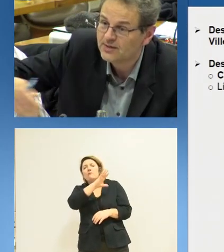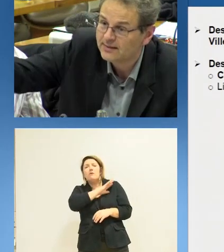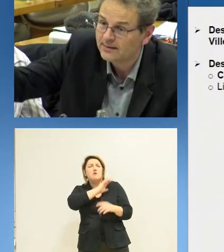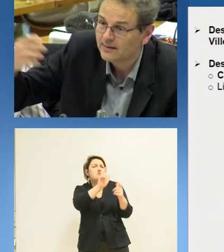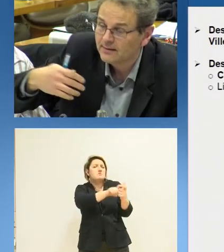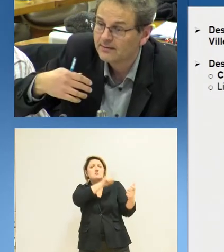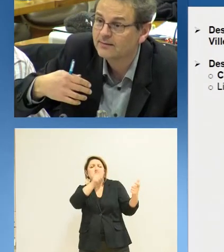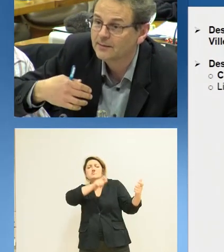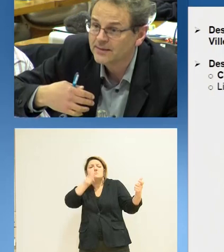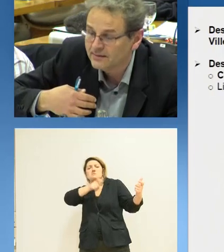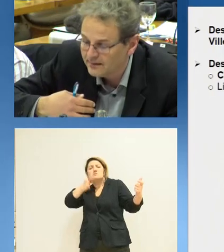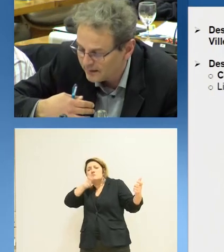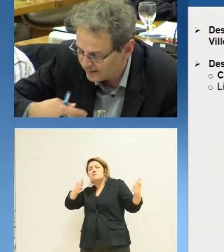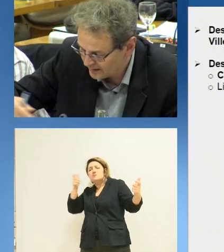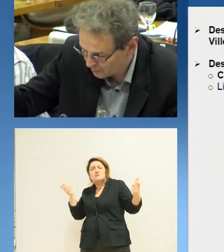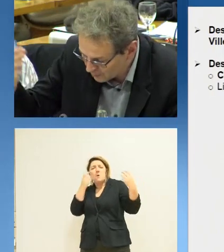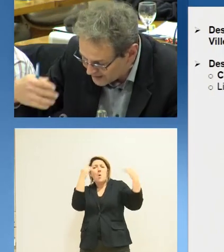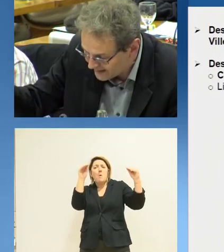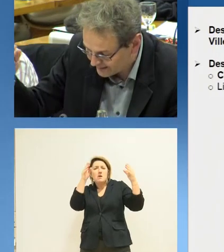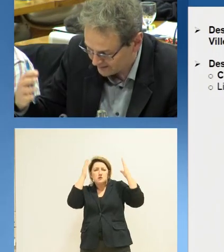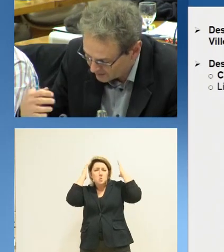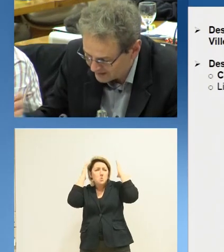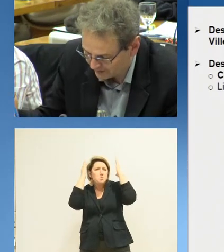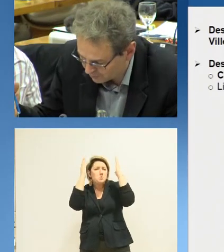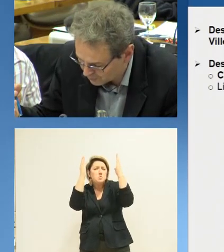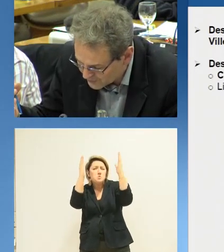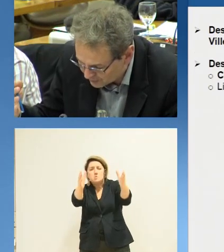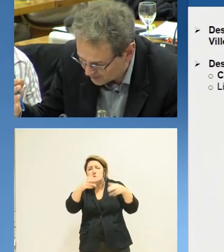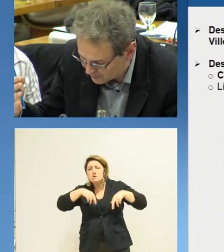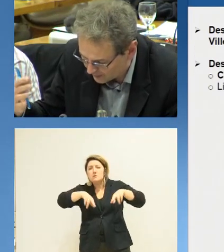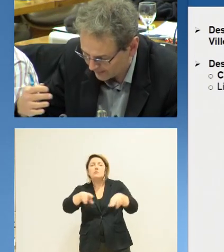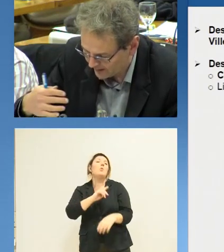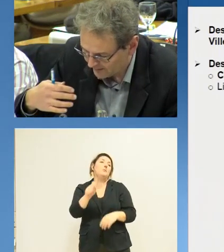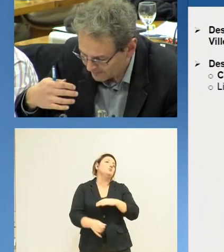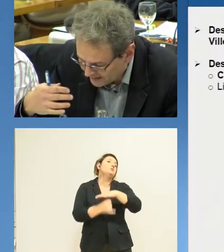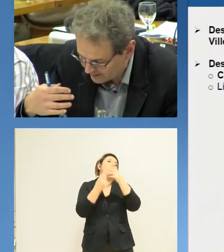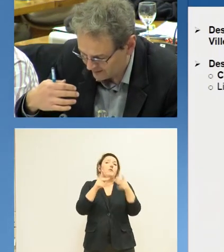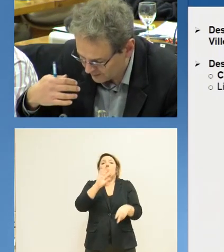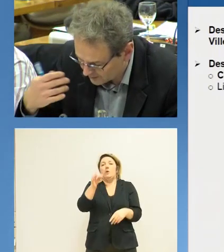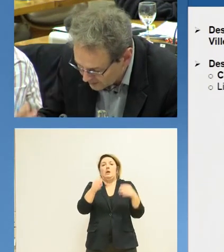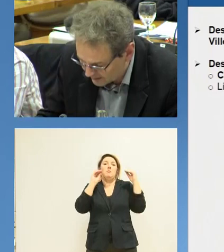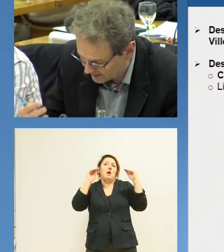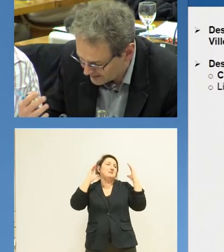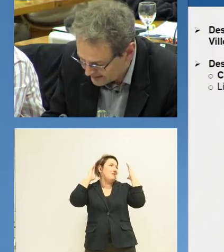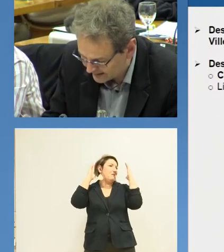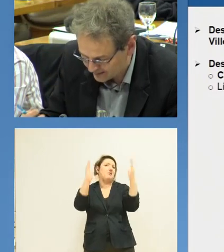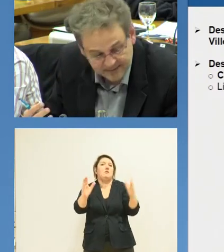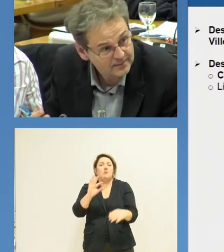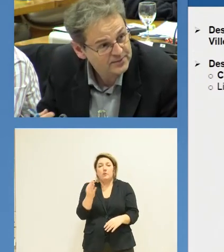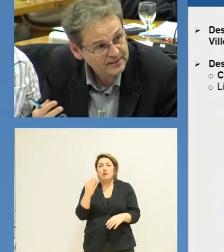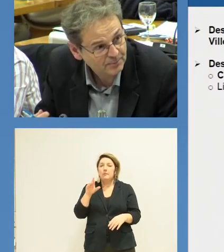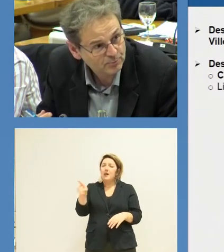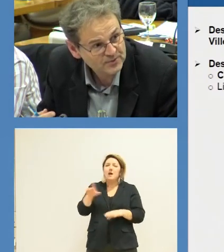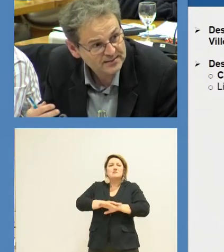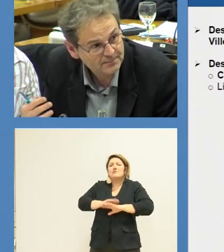imaginait et bien des des rues entières c'est vrai pour le centre bien sûr mais ça ce